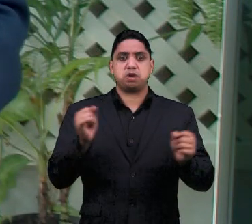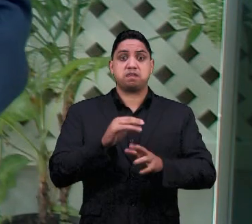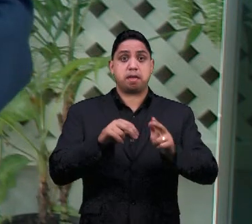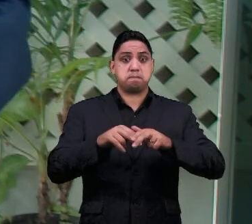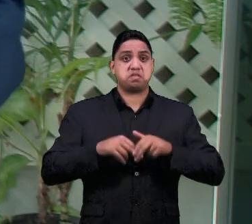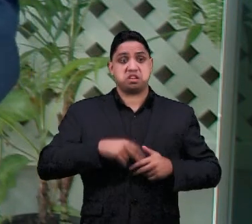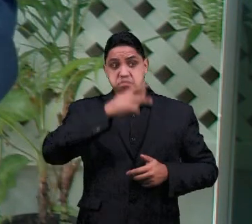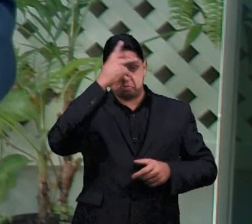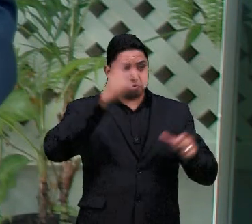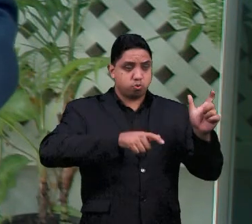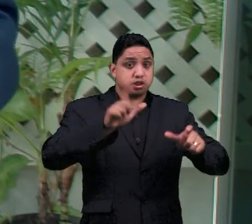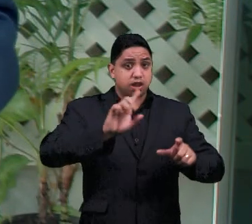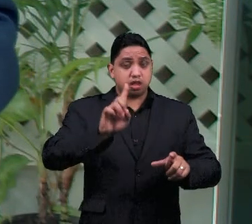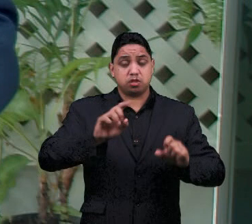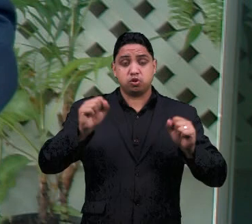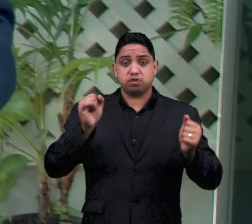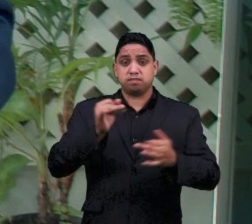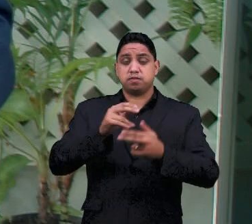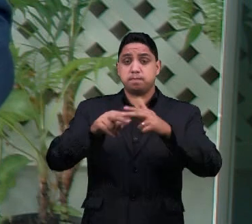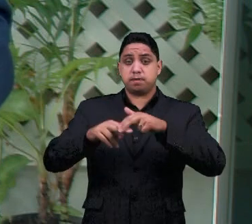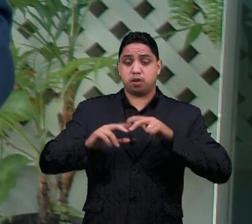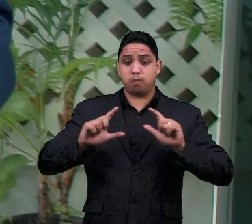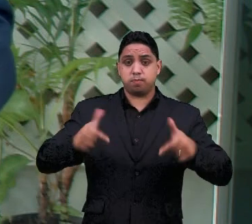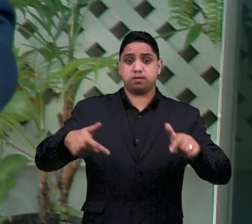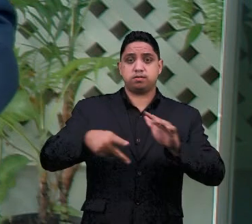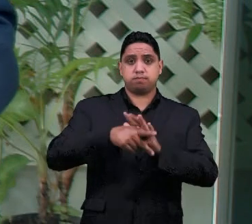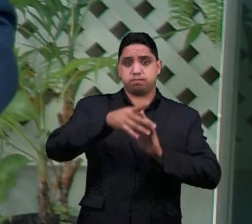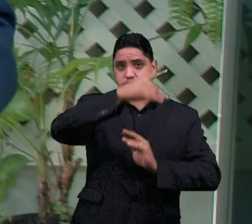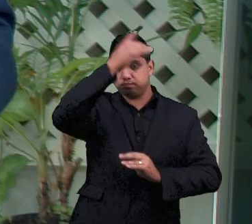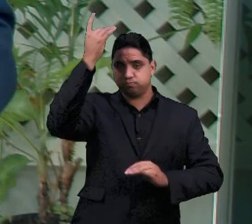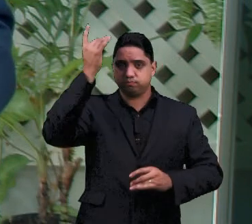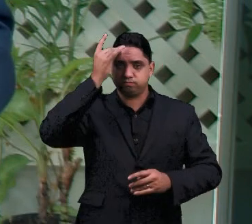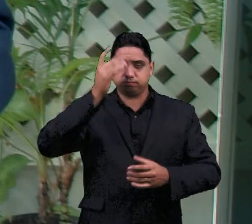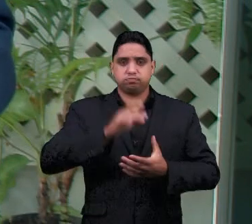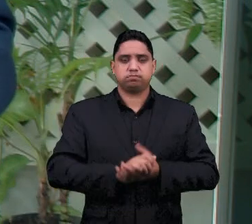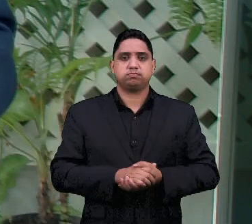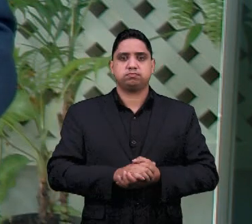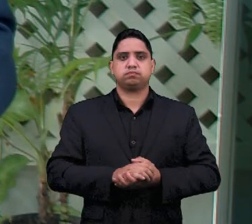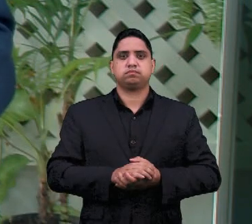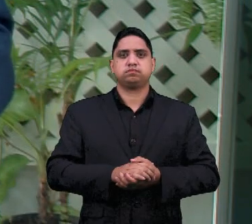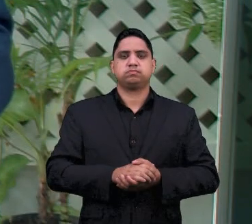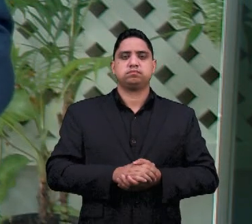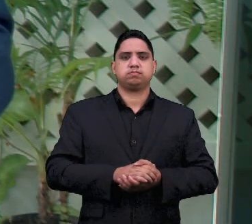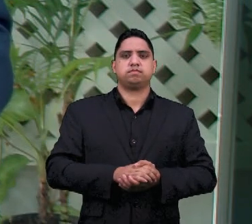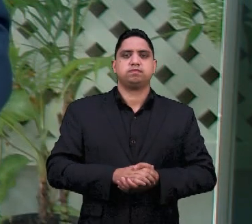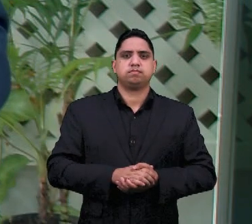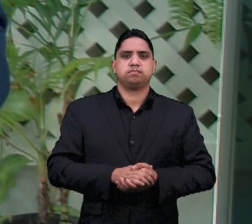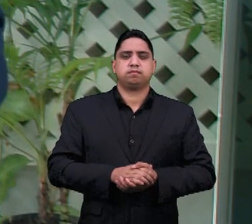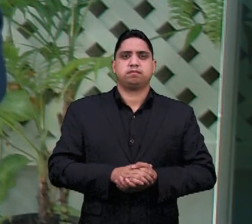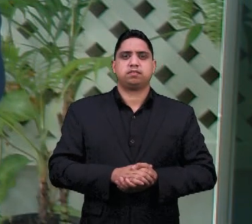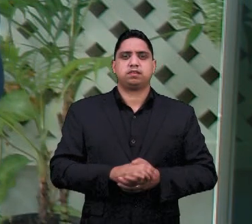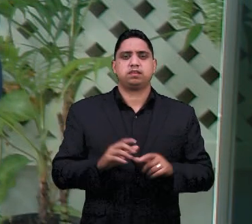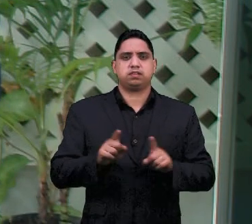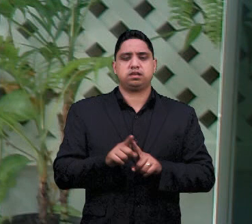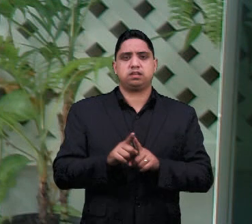pas besoin de glorifier, il est clair. Pour les hommes, il glorifie pour l'opération du